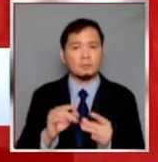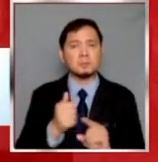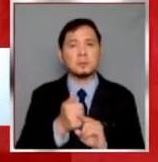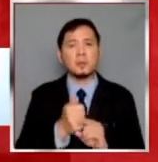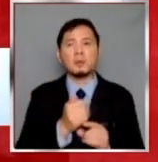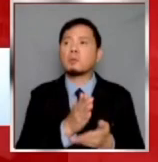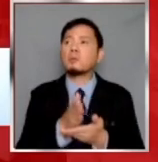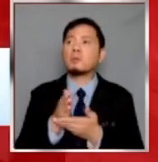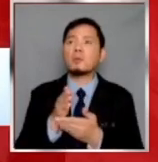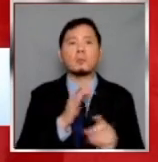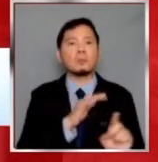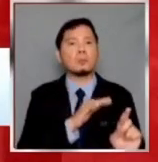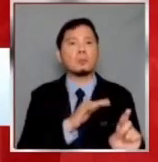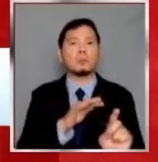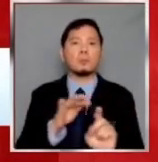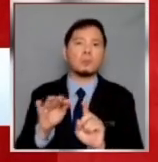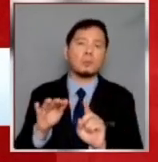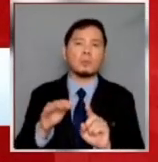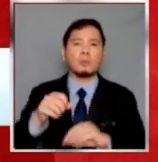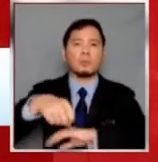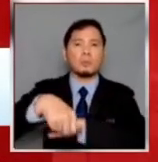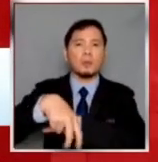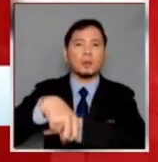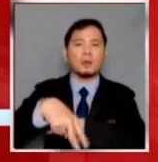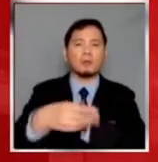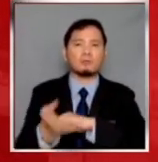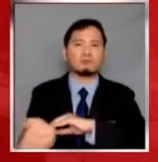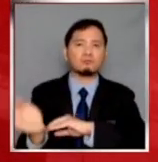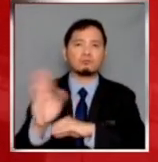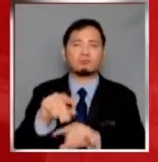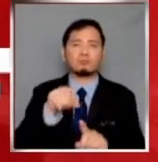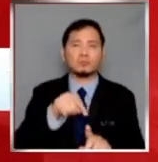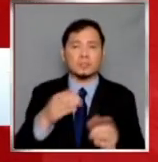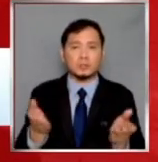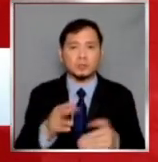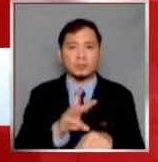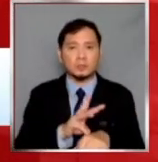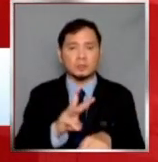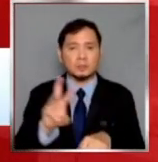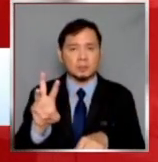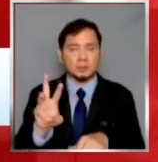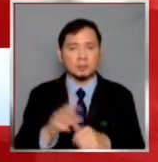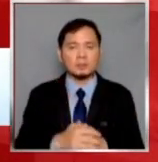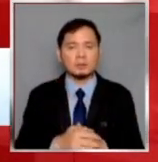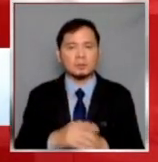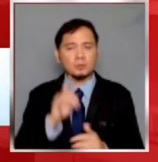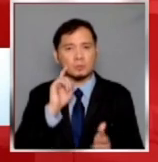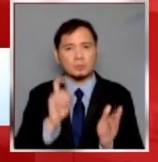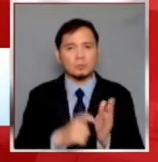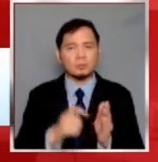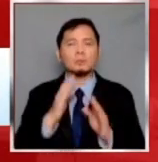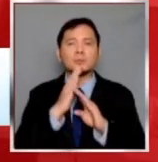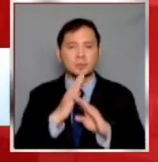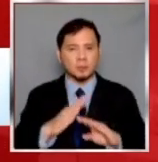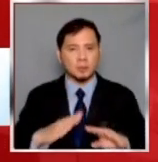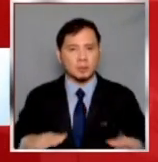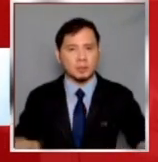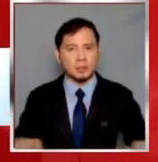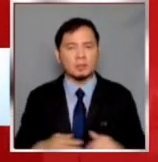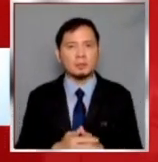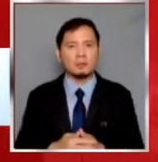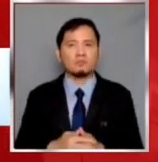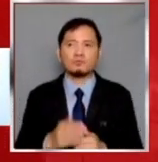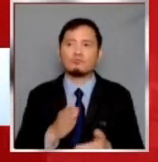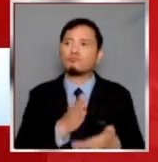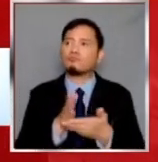wala umanong nangyayaring mga untoward incidents. Sa ngayon, inaasahan ng kapulisan ang kooperasyon